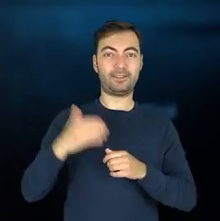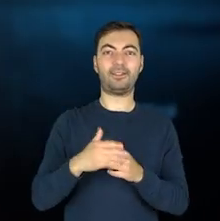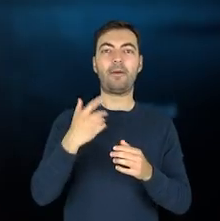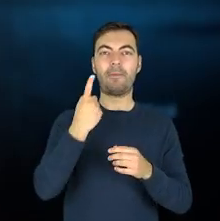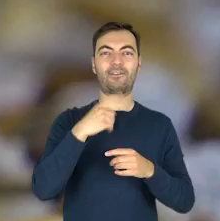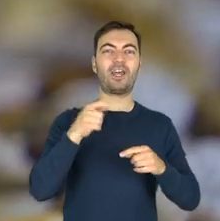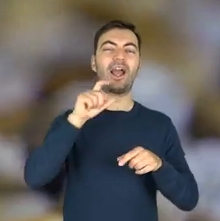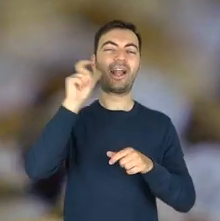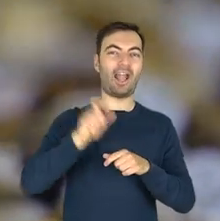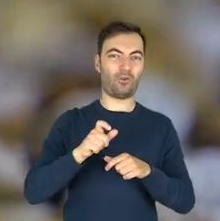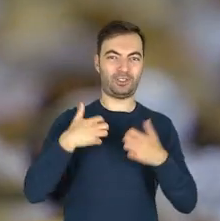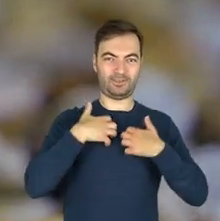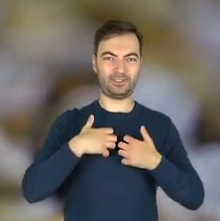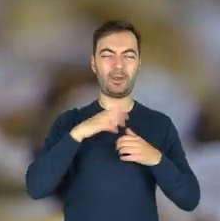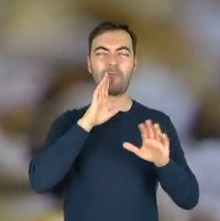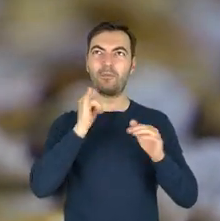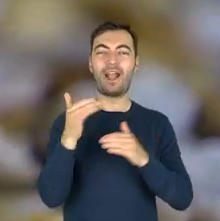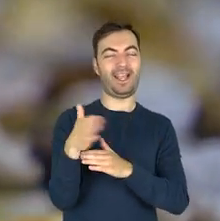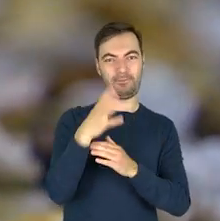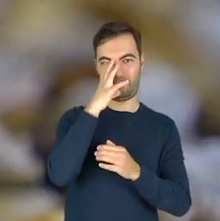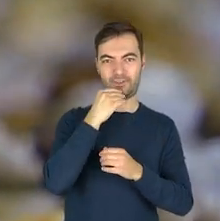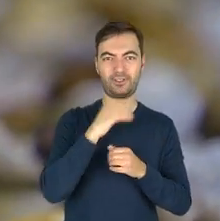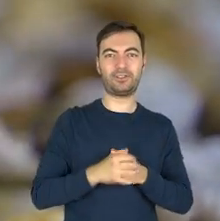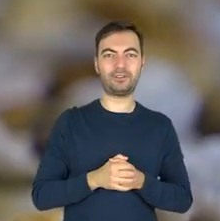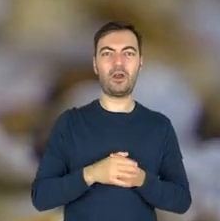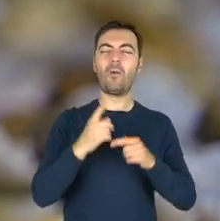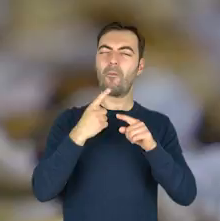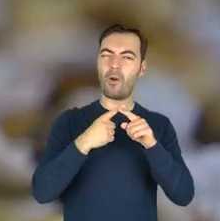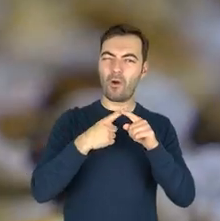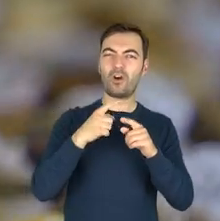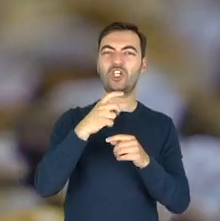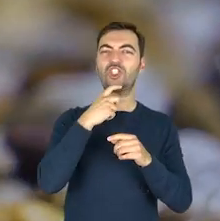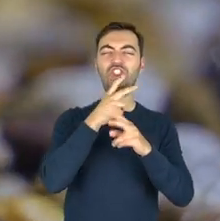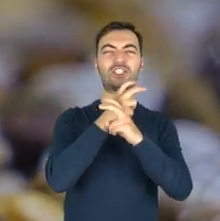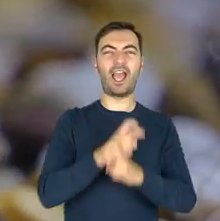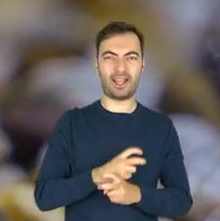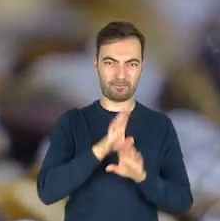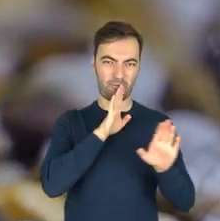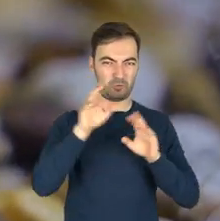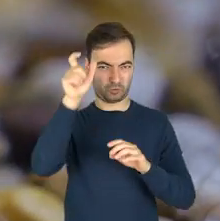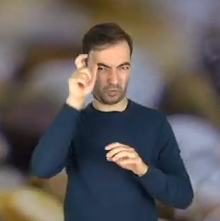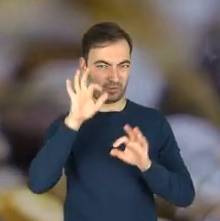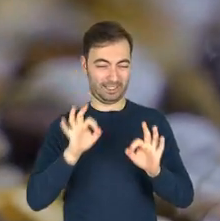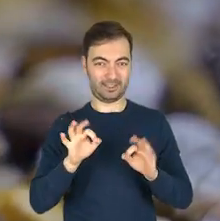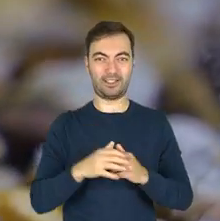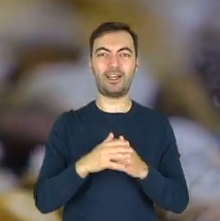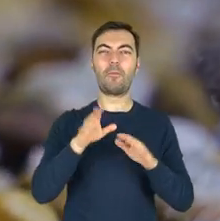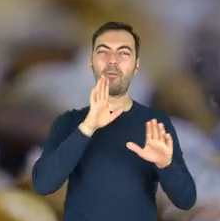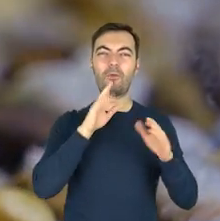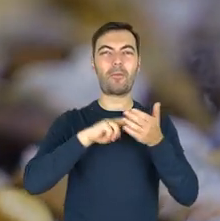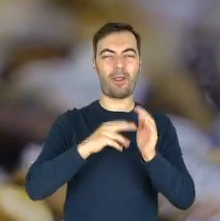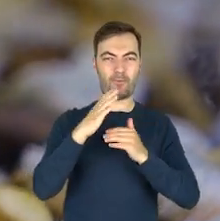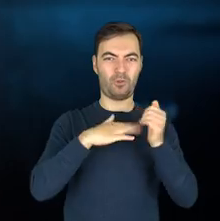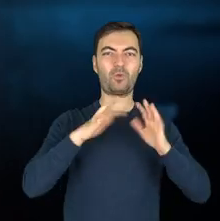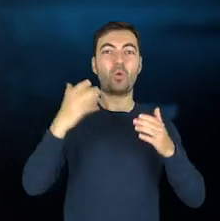pierwsze kręgowce, czyli zwierzęta przypominające ryby. Miały one zaczątki szkieletu podobnego do naszego i zbliżony